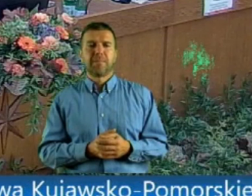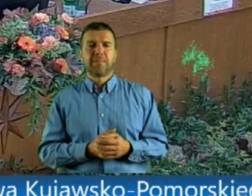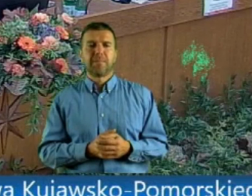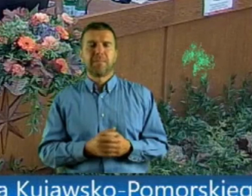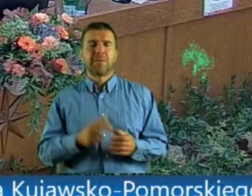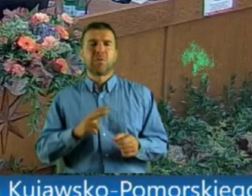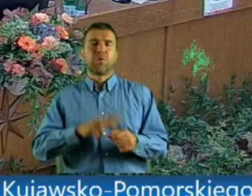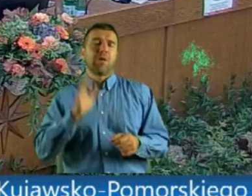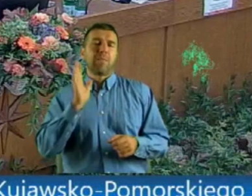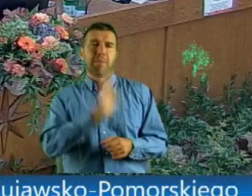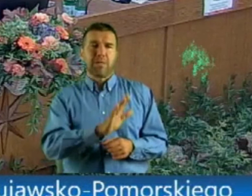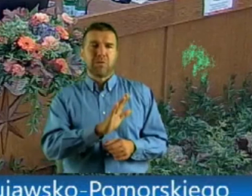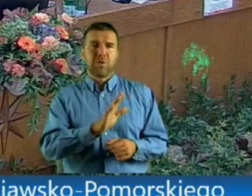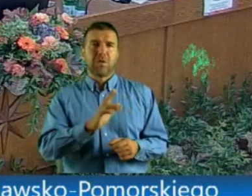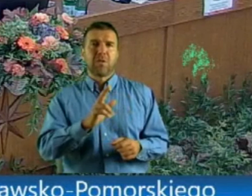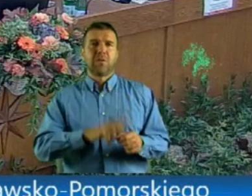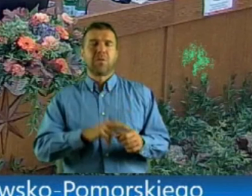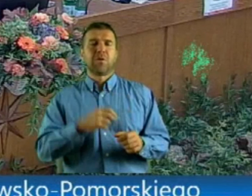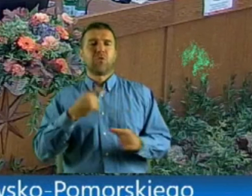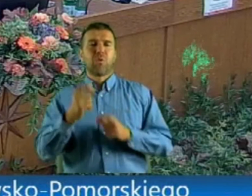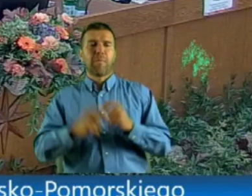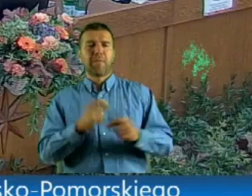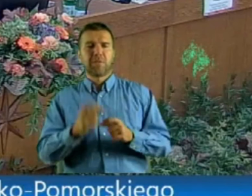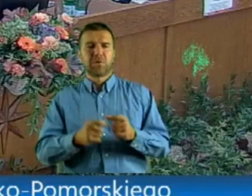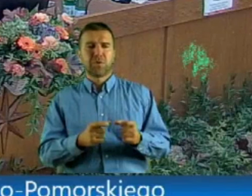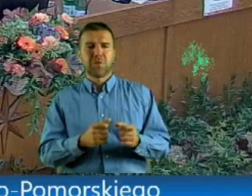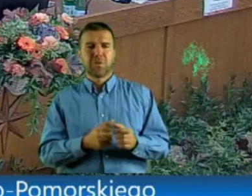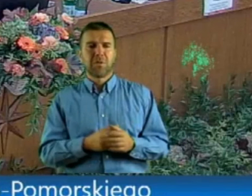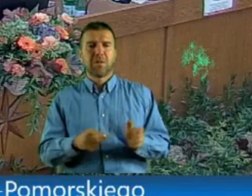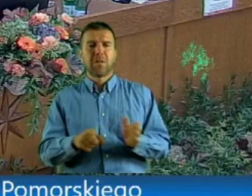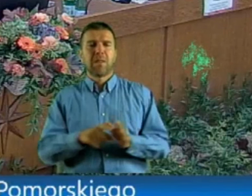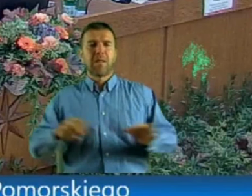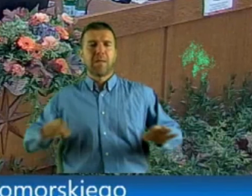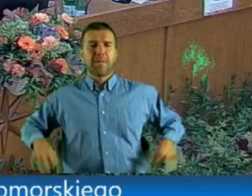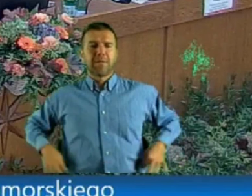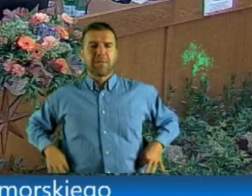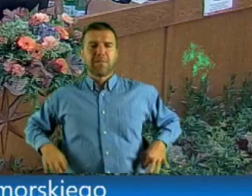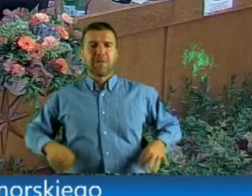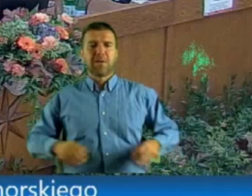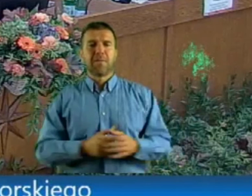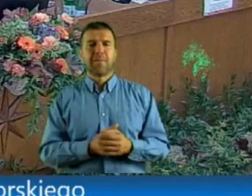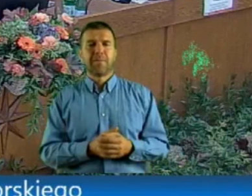tylko chciałem po prostu wypracować benchmark, który będzie dla Państwa pożyteczny.